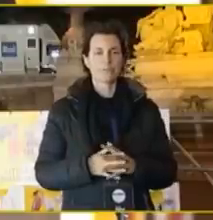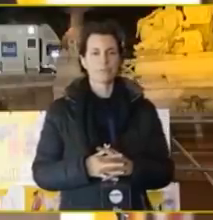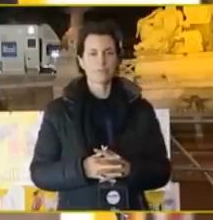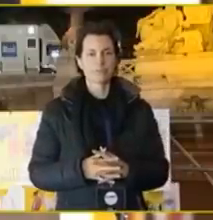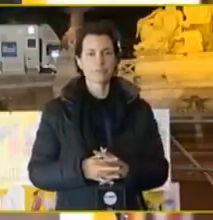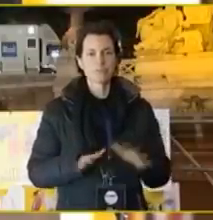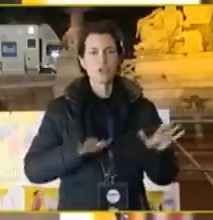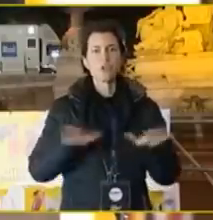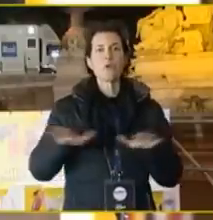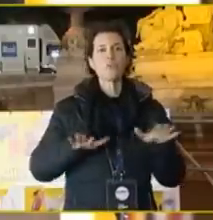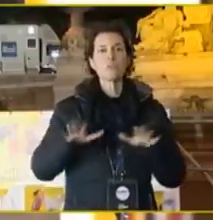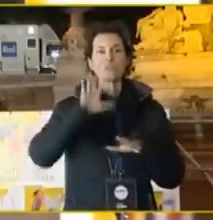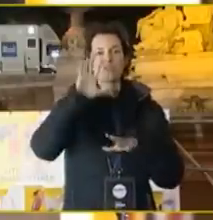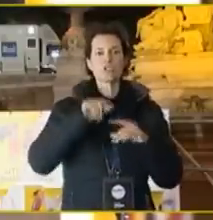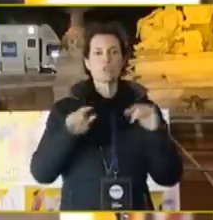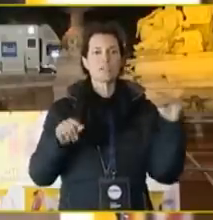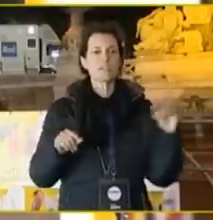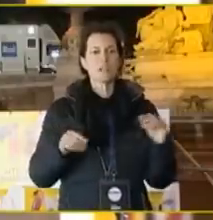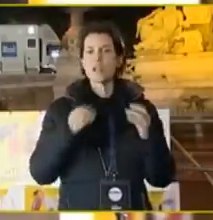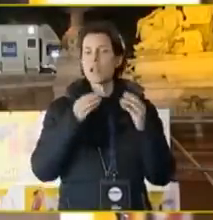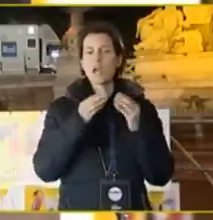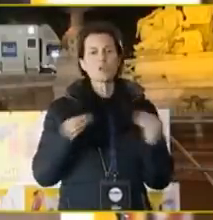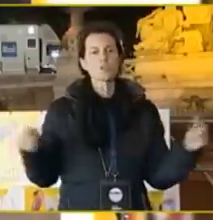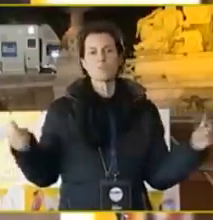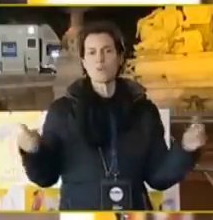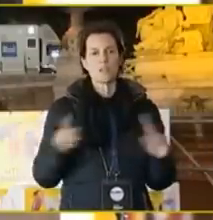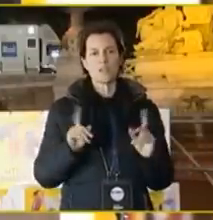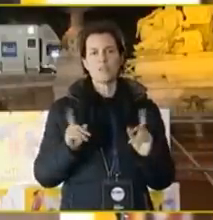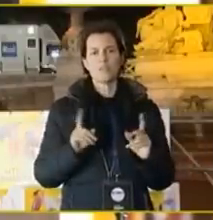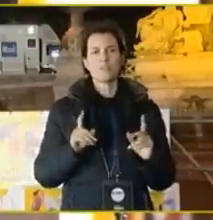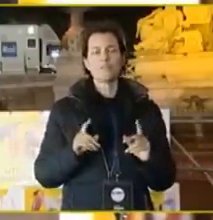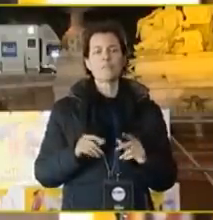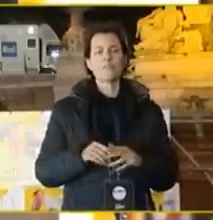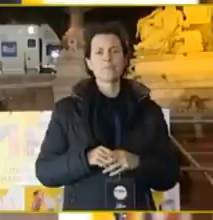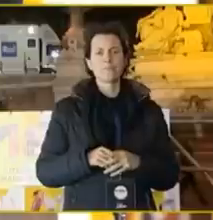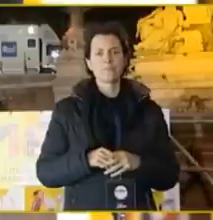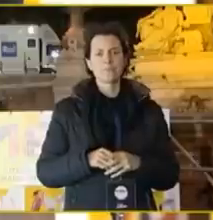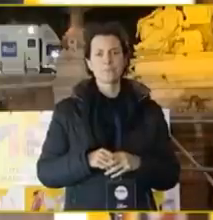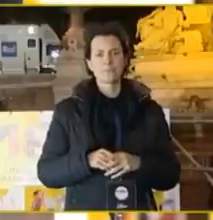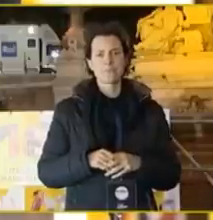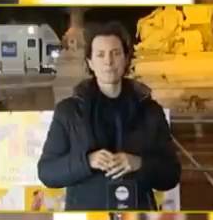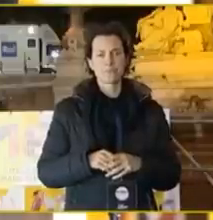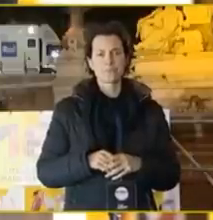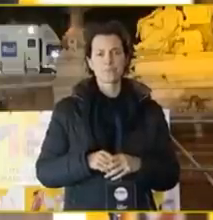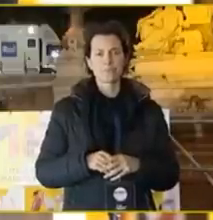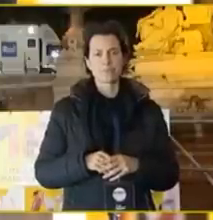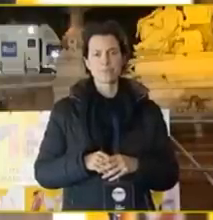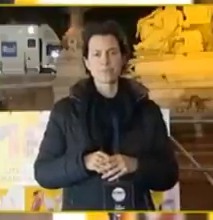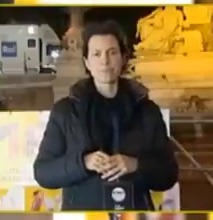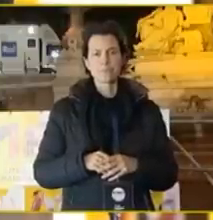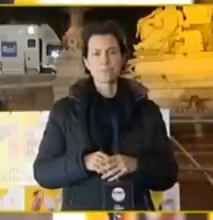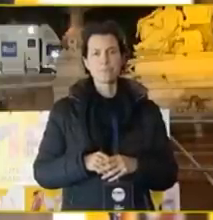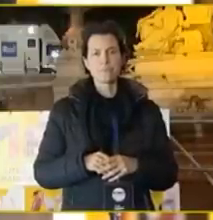elezioni. Noi c'eravamo prima delle elezioni e c'eravamo anche il giorno dopo le elezioni, rispetto a tutti quanti gli altri che li